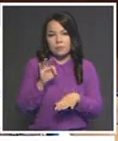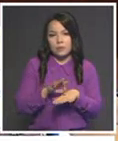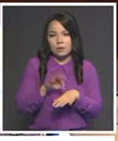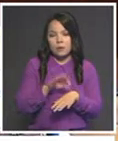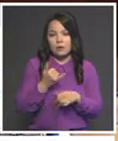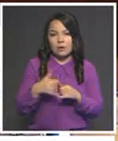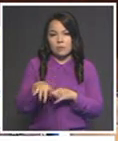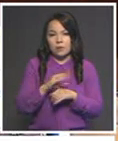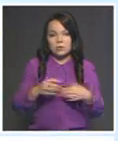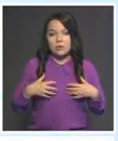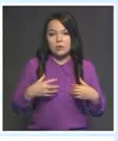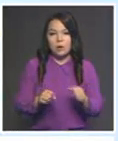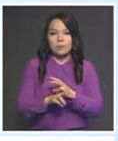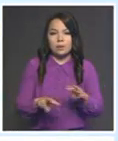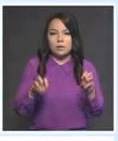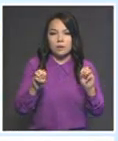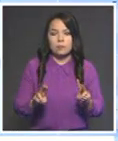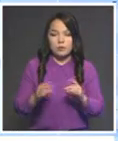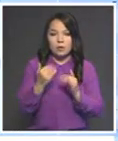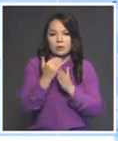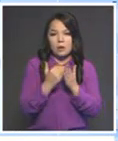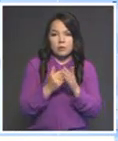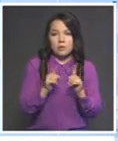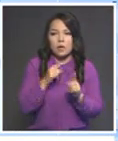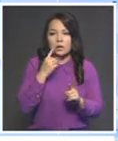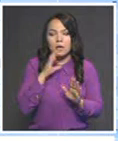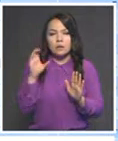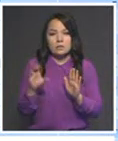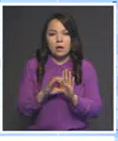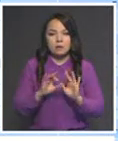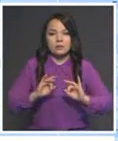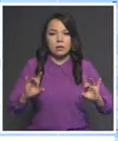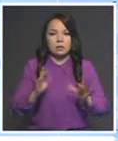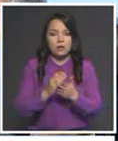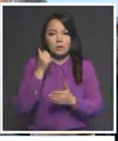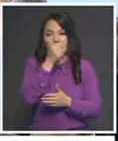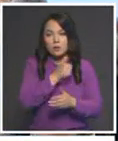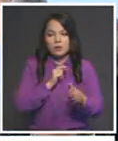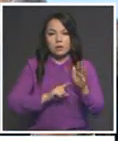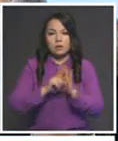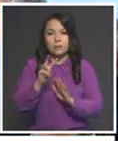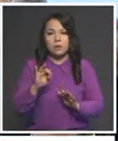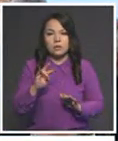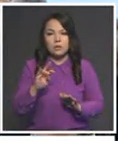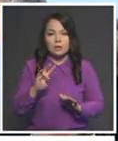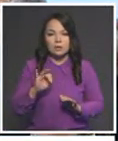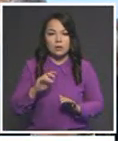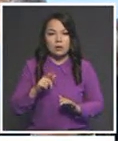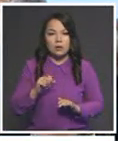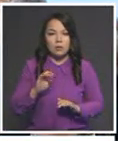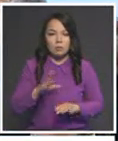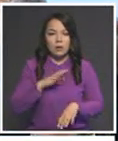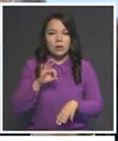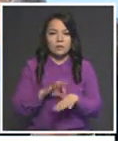шақырды. Денсаулық сақтау министрі кестесі есебі бар баяндамасын ұсынды. Жыл басынан бері менингококк инфекциясын жұқтырды деген